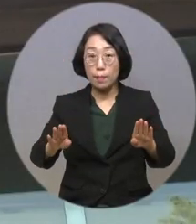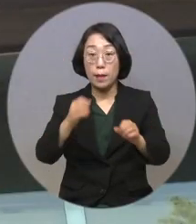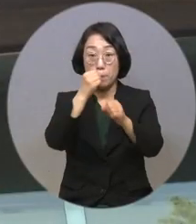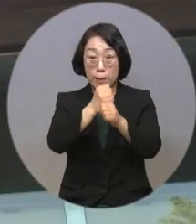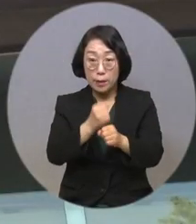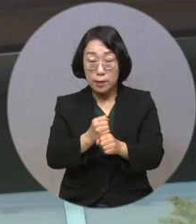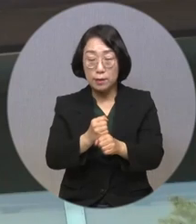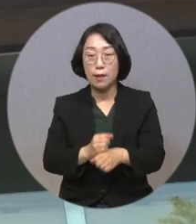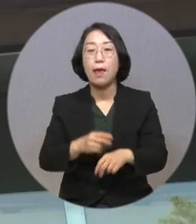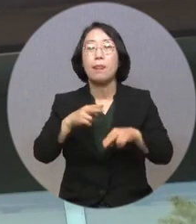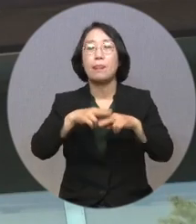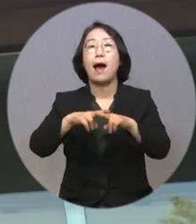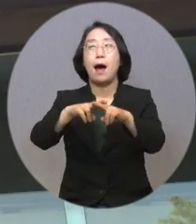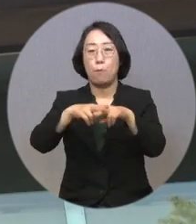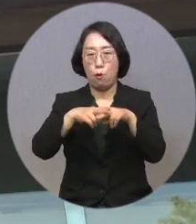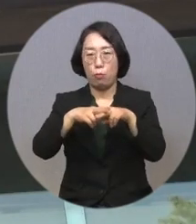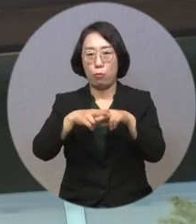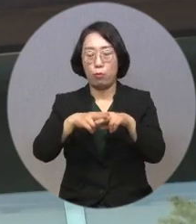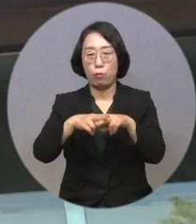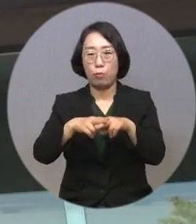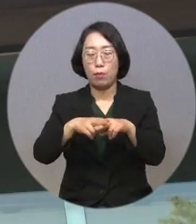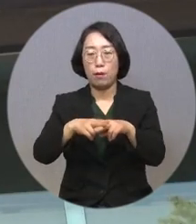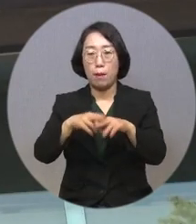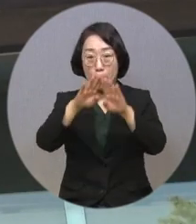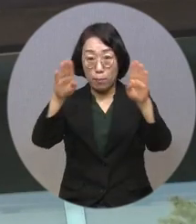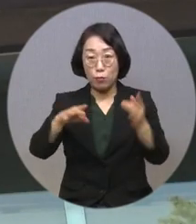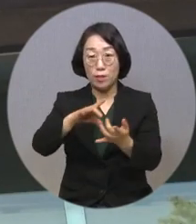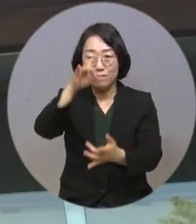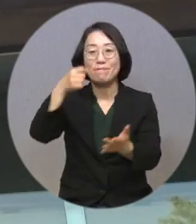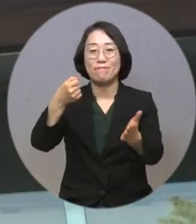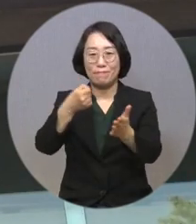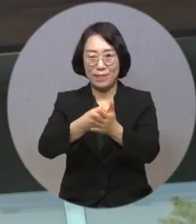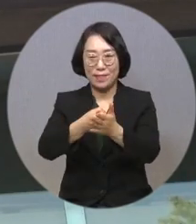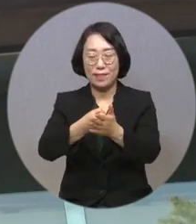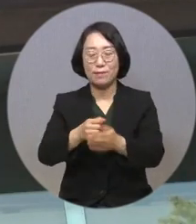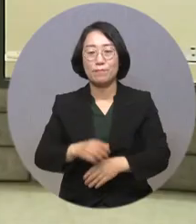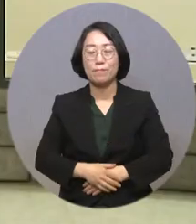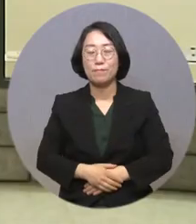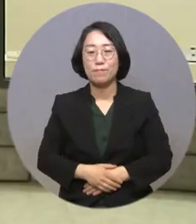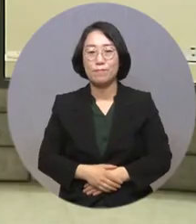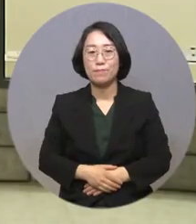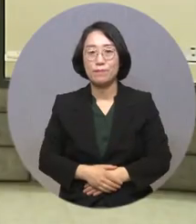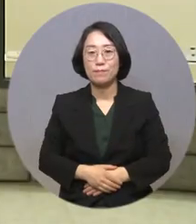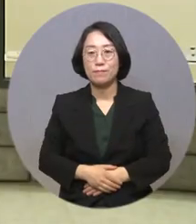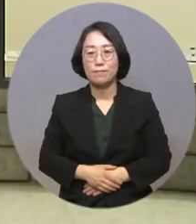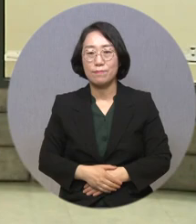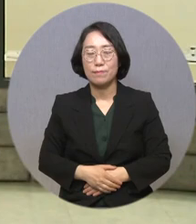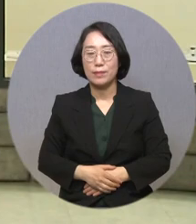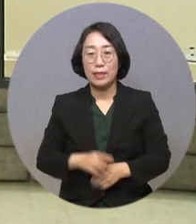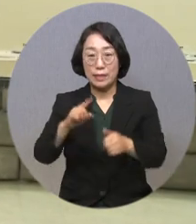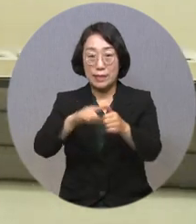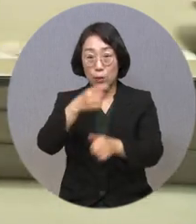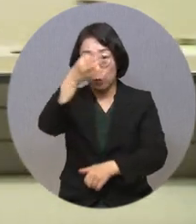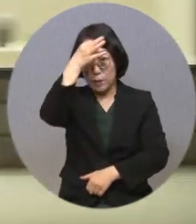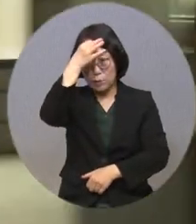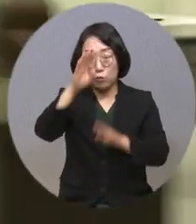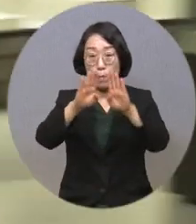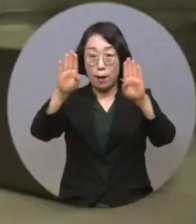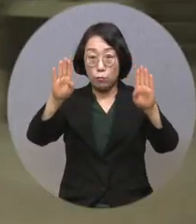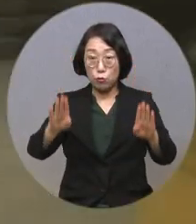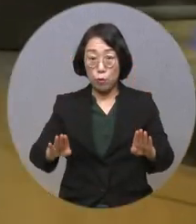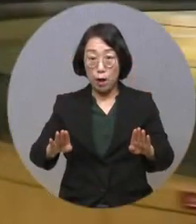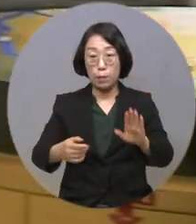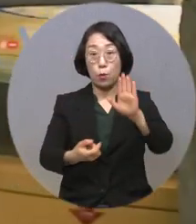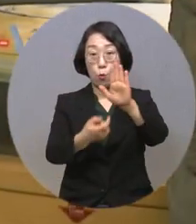최종 선정되어 스마트 박물관 시대에 첫 발을 내딛게 됐습니다. 스마트 박물관 구축지원